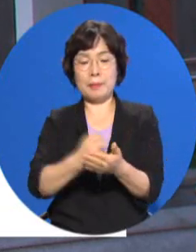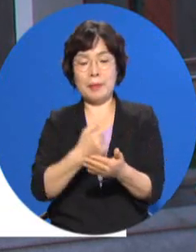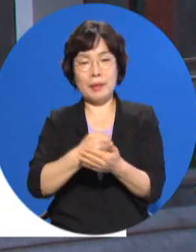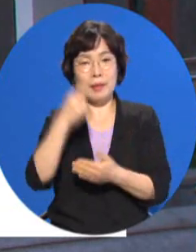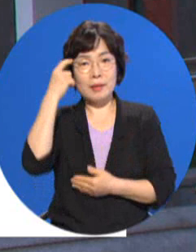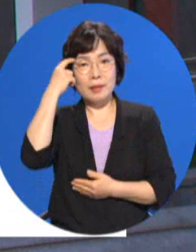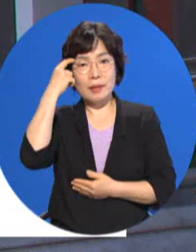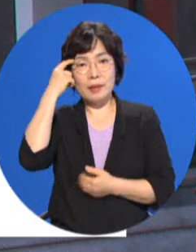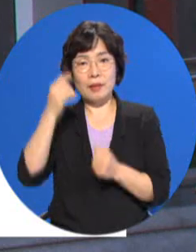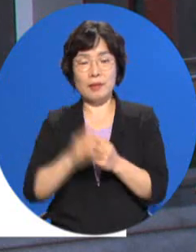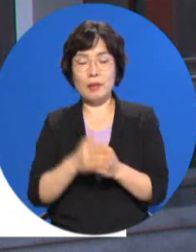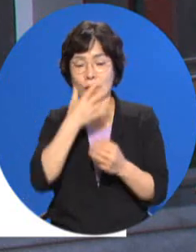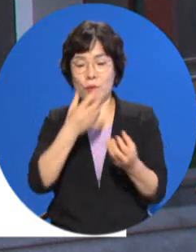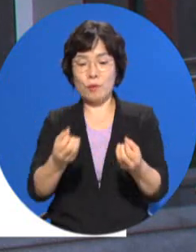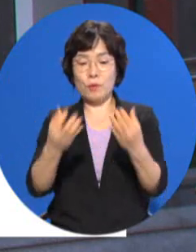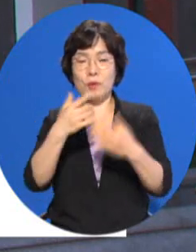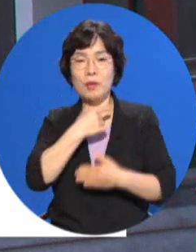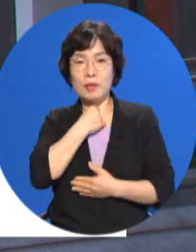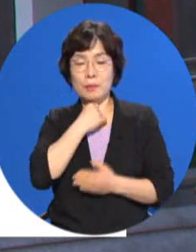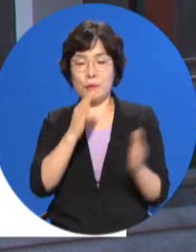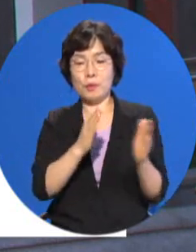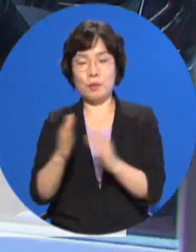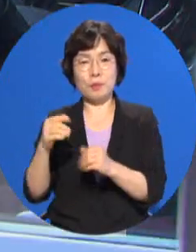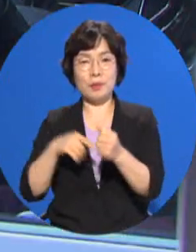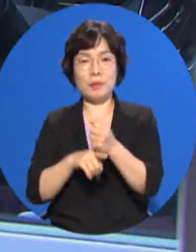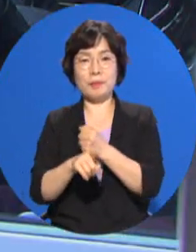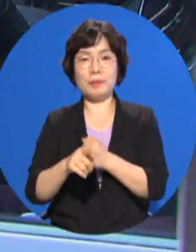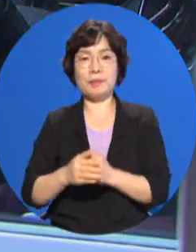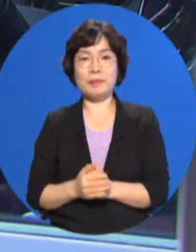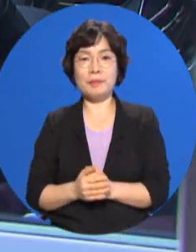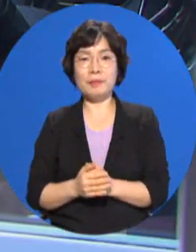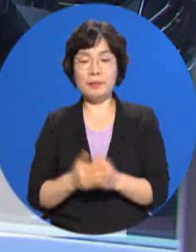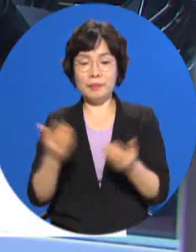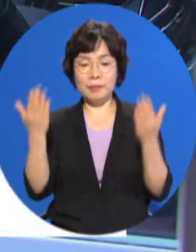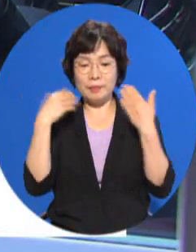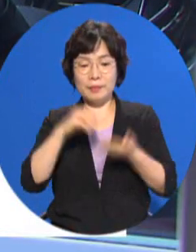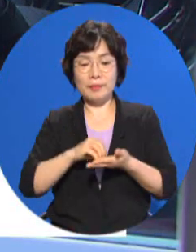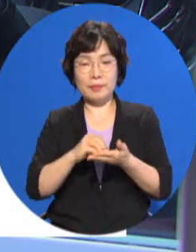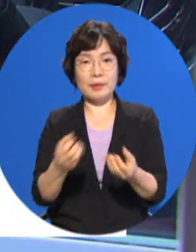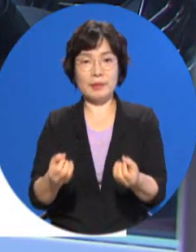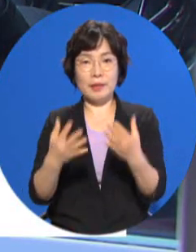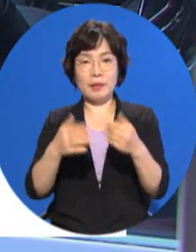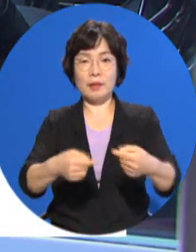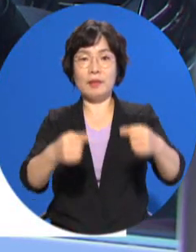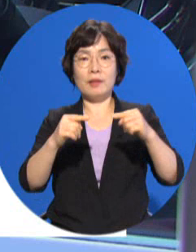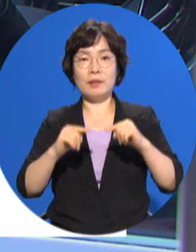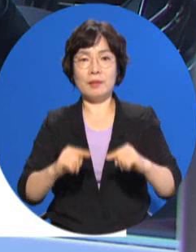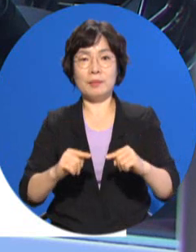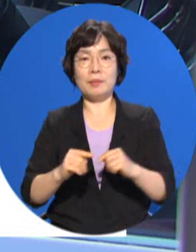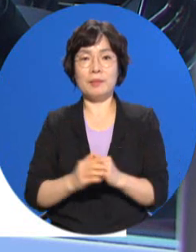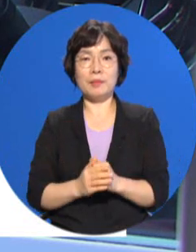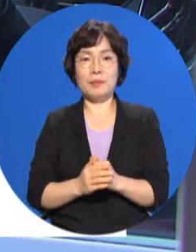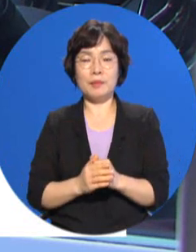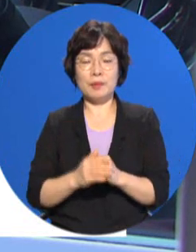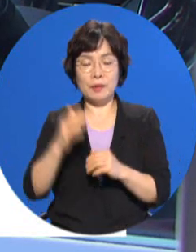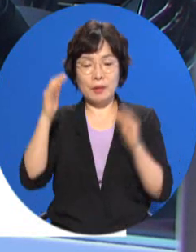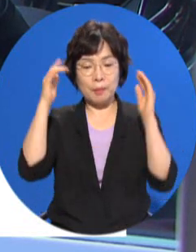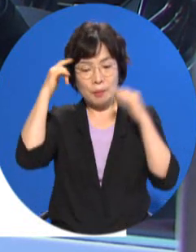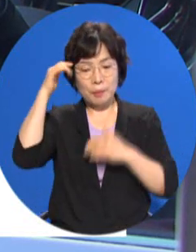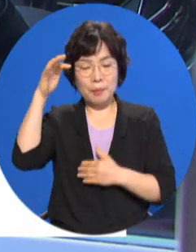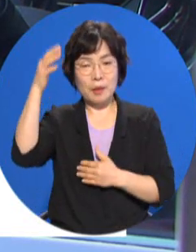안타깝다. 축하해주고 싶은 마음에서 하게 되었습니다. 이번에 이렇게 입학식 이렇게라도 참여해서 아이 기억